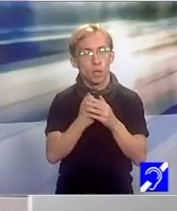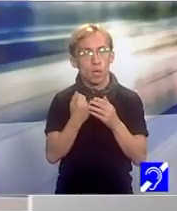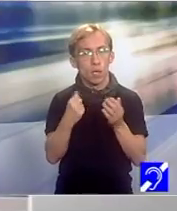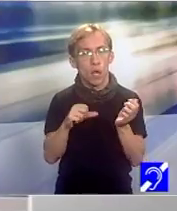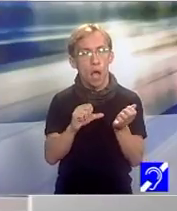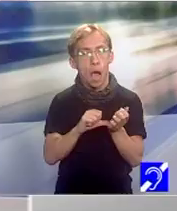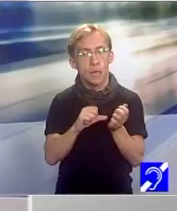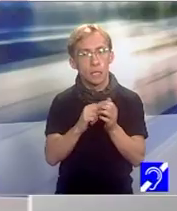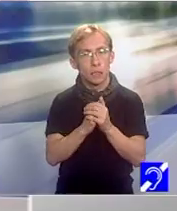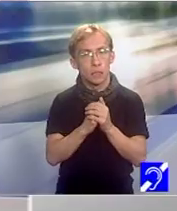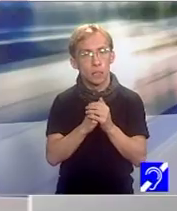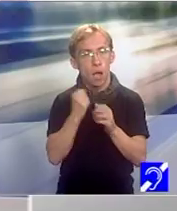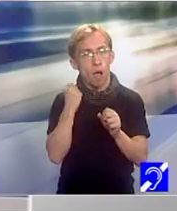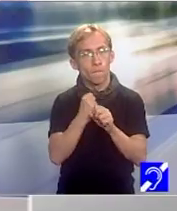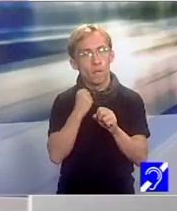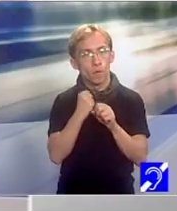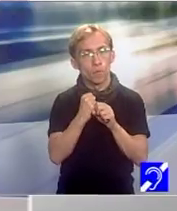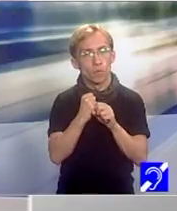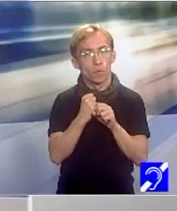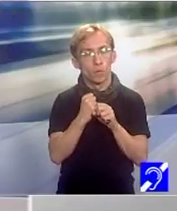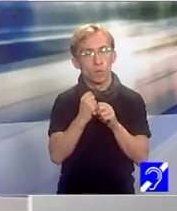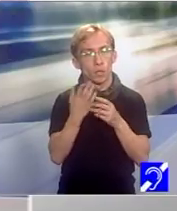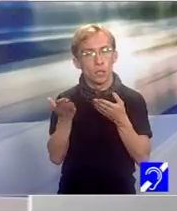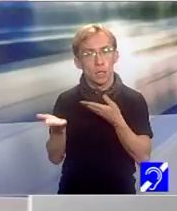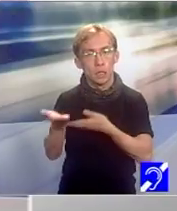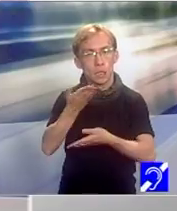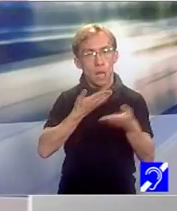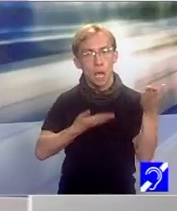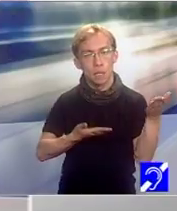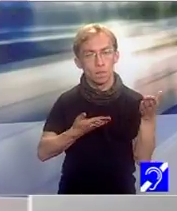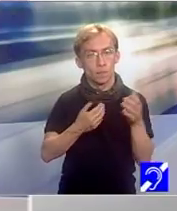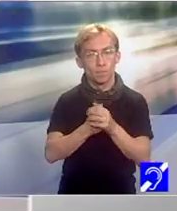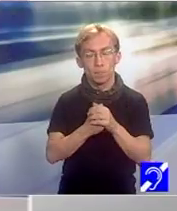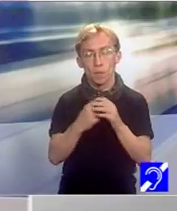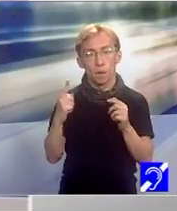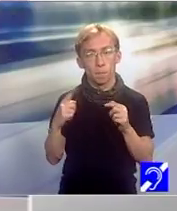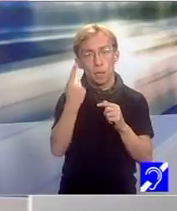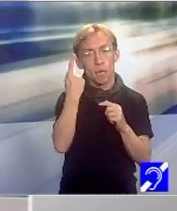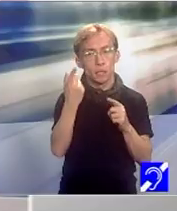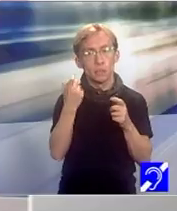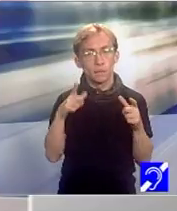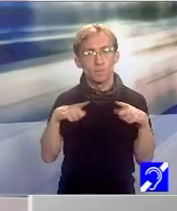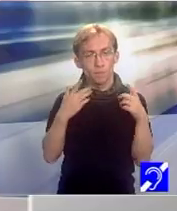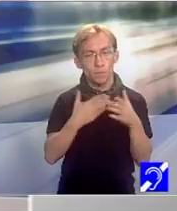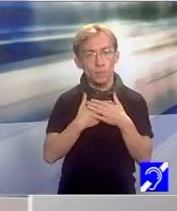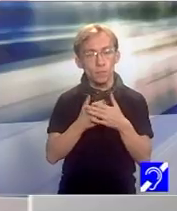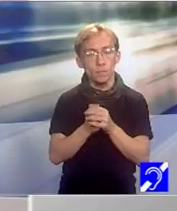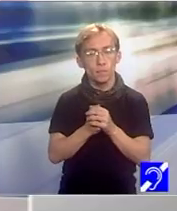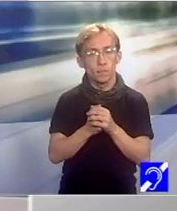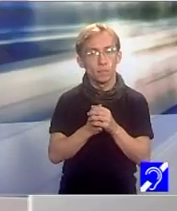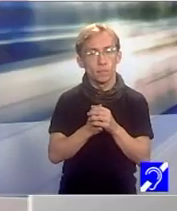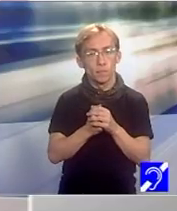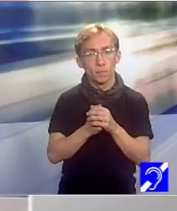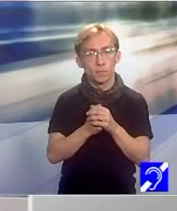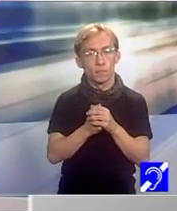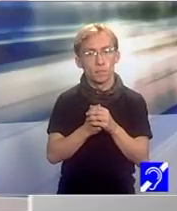că a făcut transferul la Giulești. Prima dată în viața mea m-am prins de pat, țin minte, și am